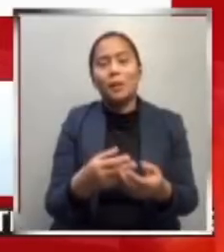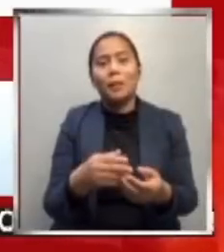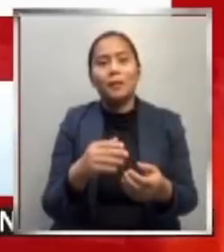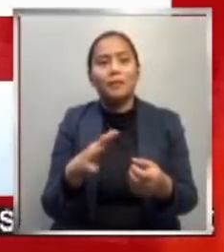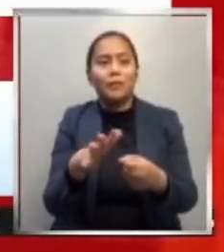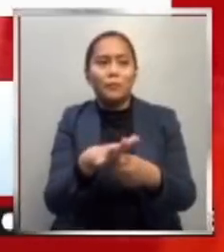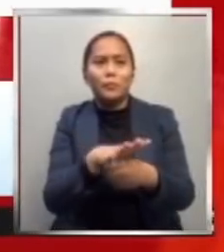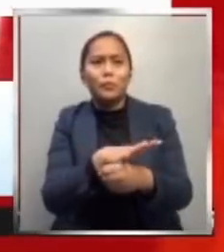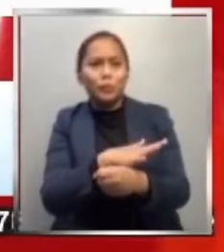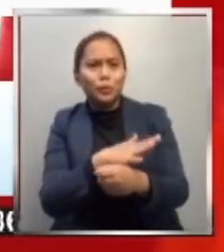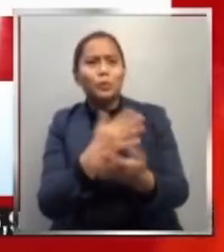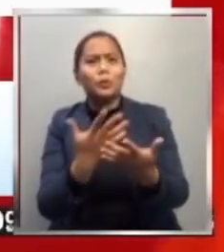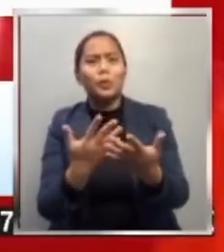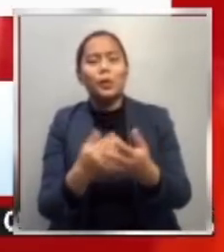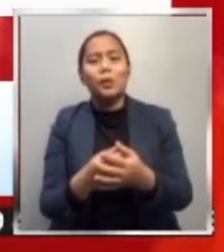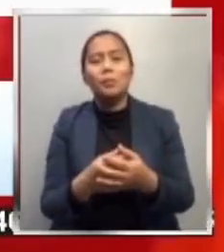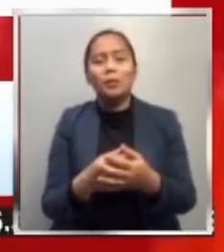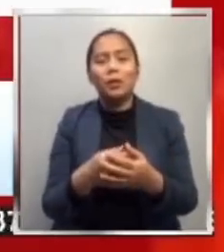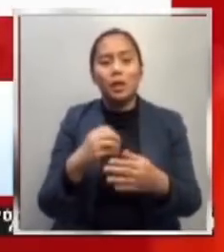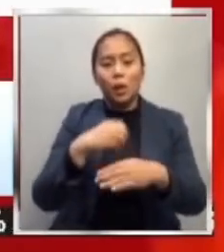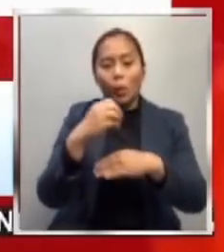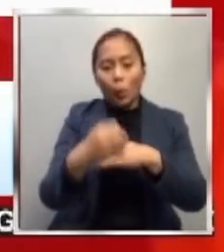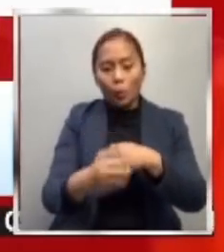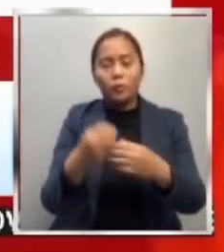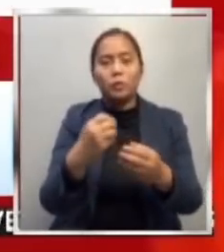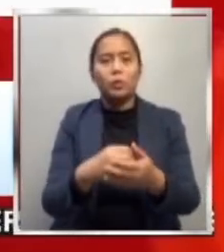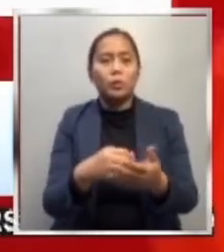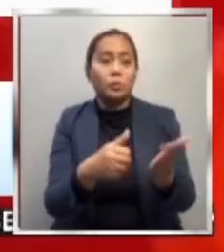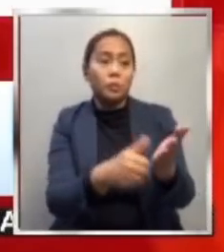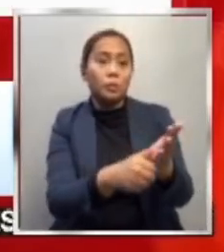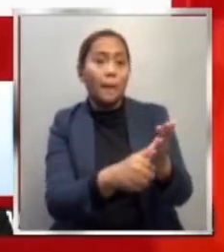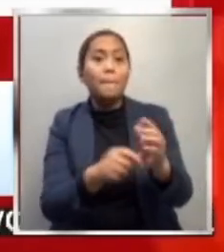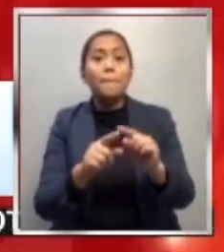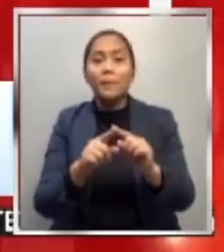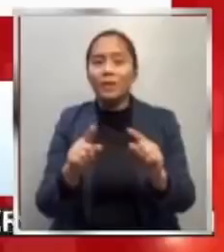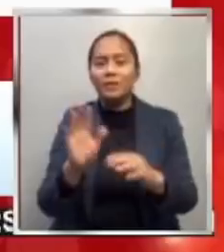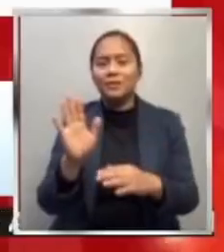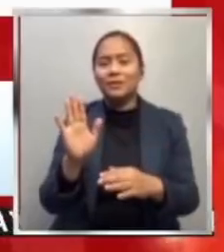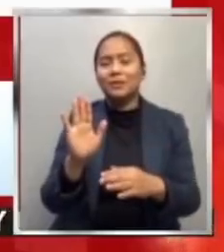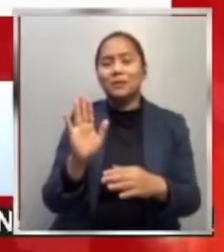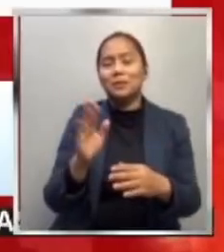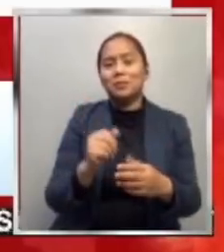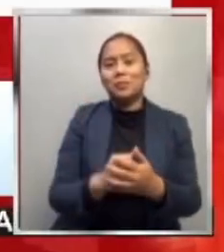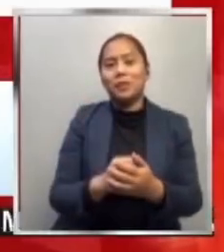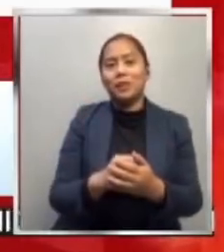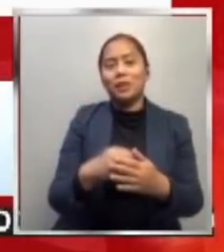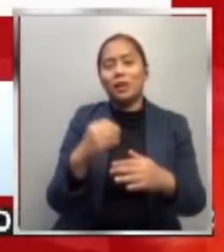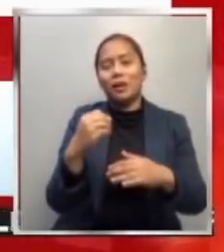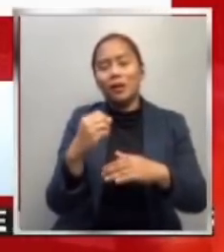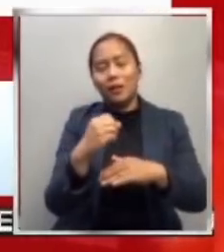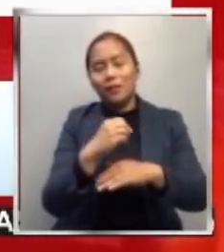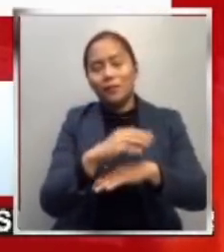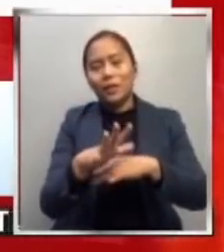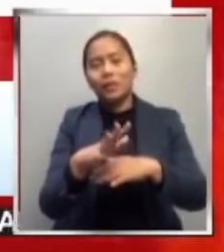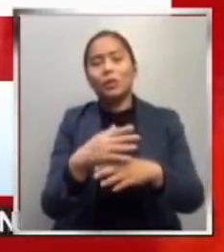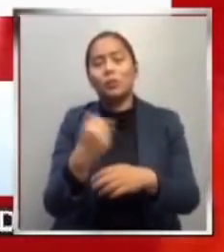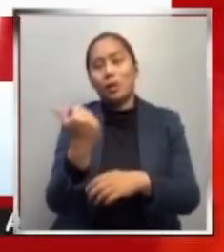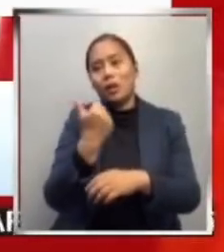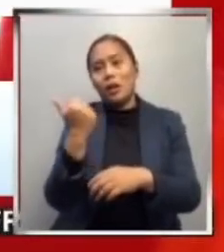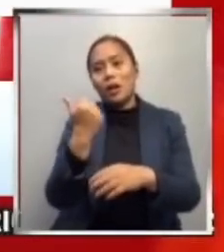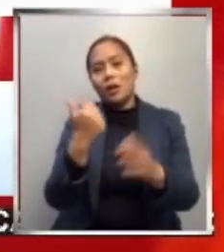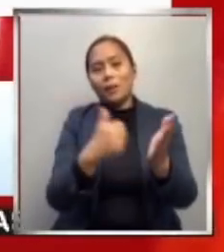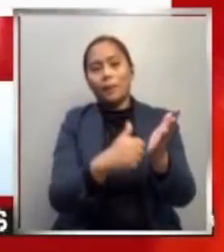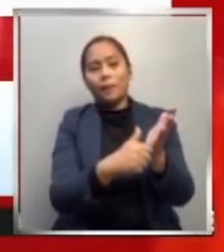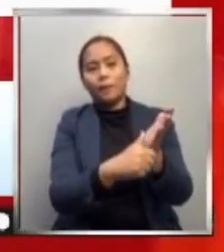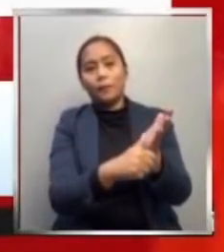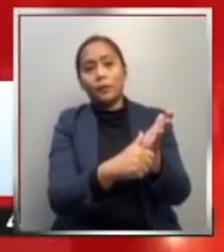sa senator, ngunit hindi naman naapektuhan ang mga ibang votes niya sa ibang posisyon. Paalala ng COMELEC, lalo